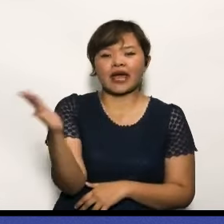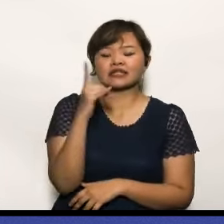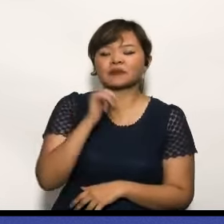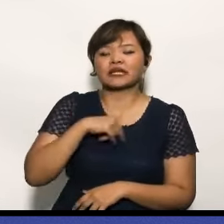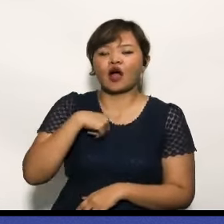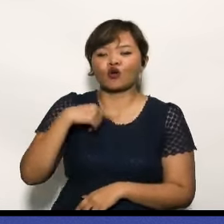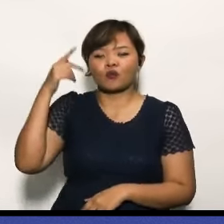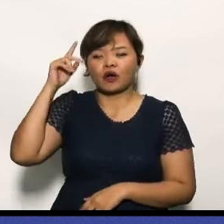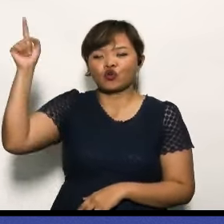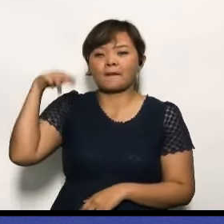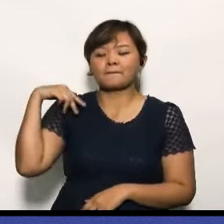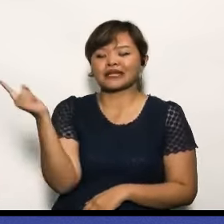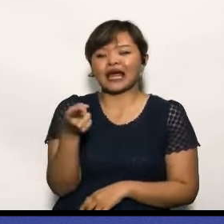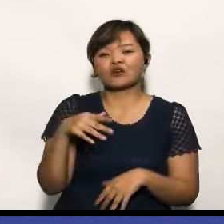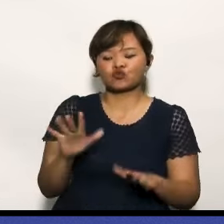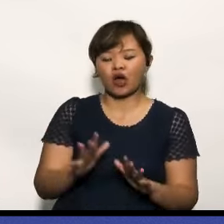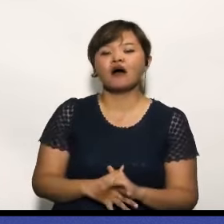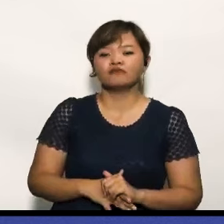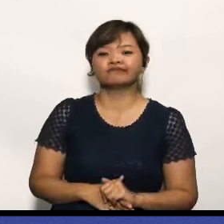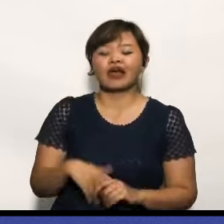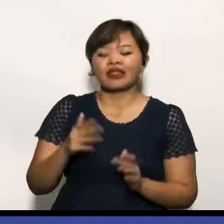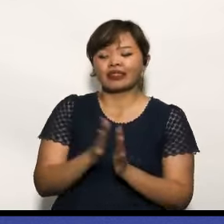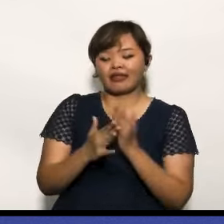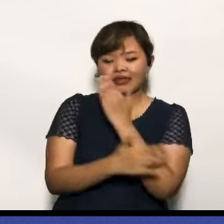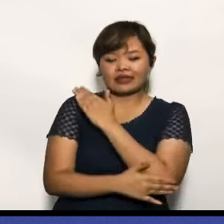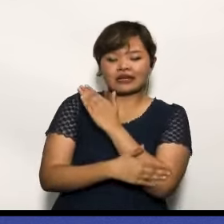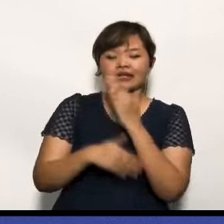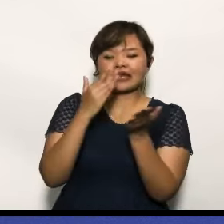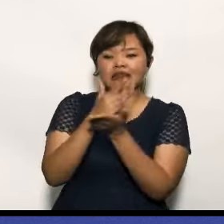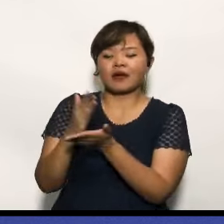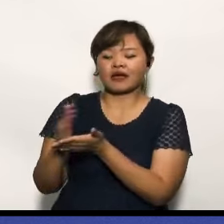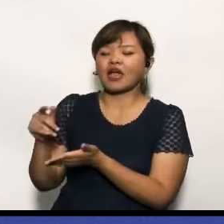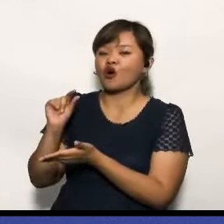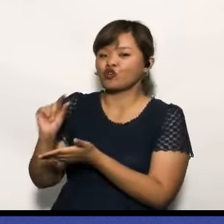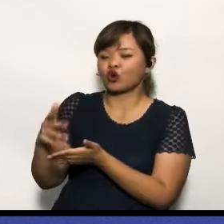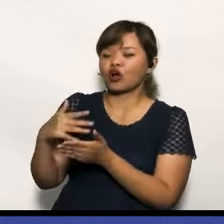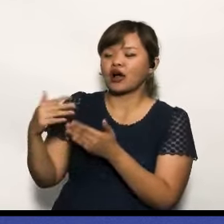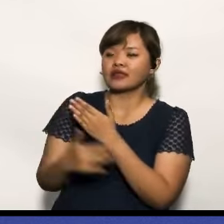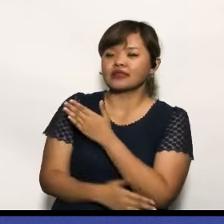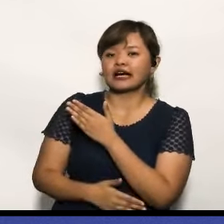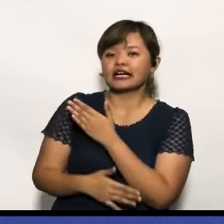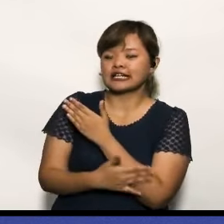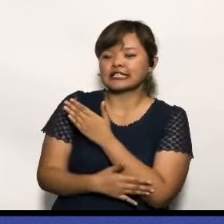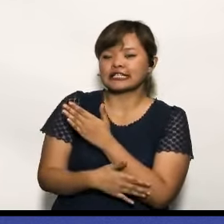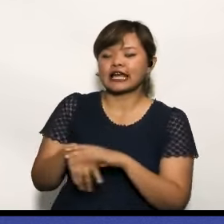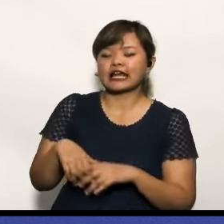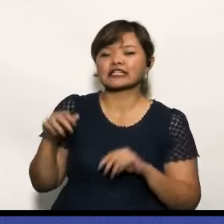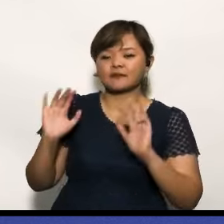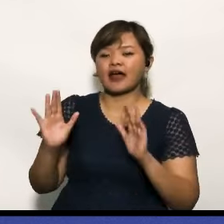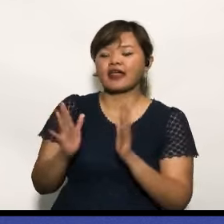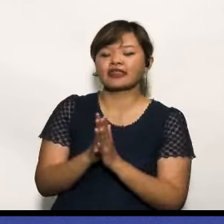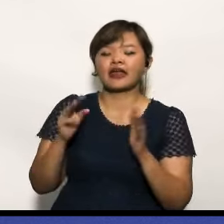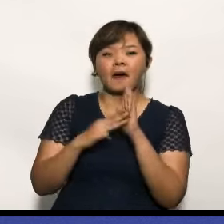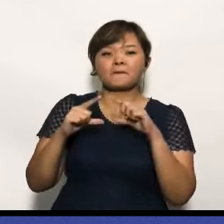kuperintahkan kepadamu. Oleh sebab itu, bagikanlah negeri ini kepada suku yang 9 itu dan kepada suku Manasye